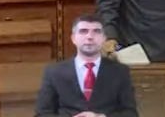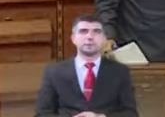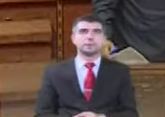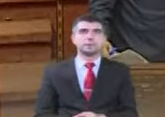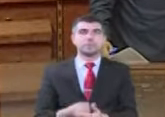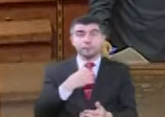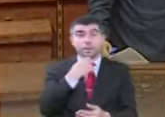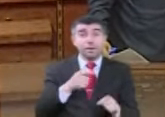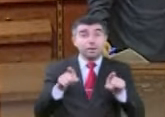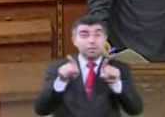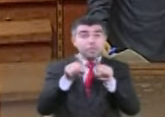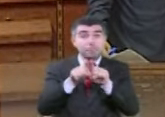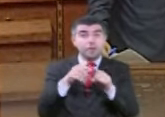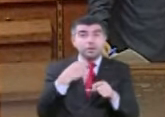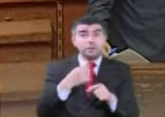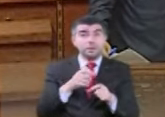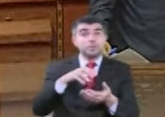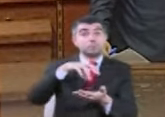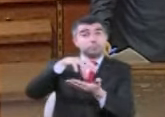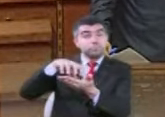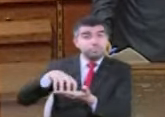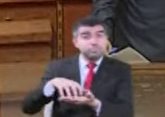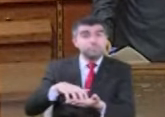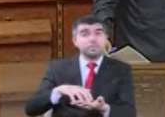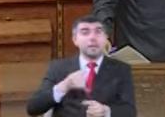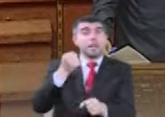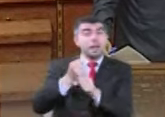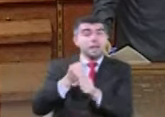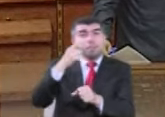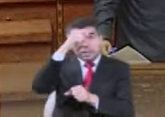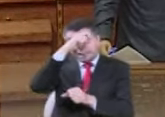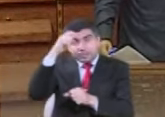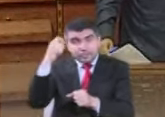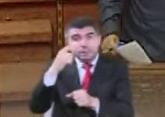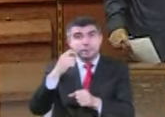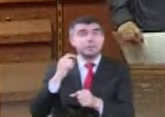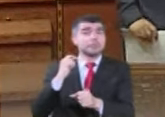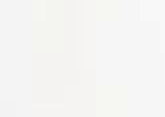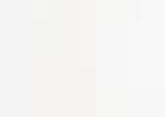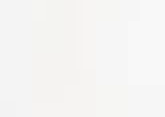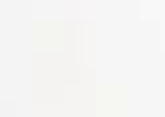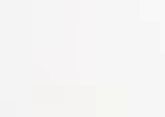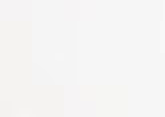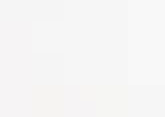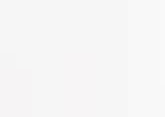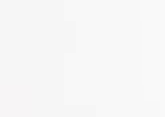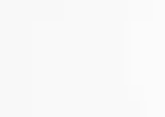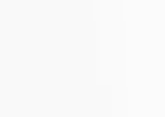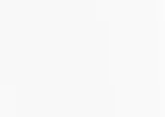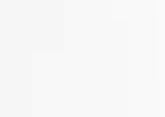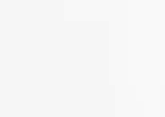أؤكد أن هذه الخلايا تشتغل في الصيف وطيلة الوقت. شكرا.